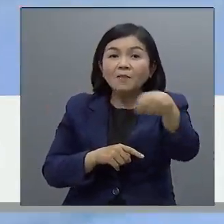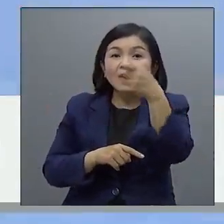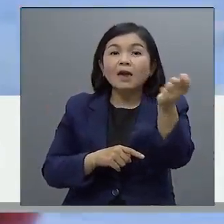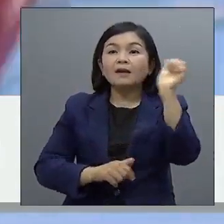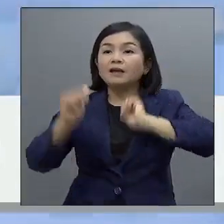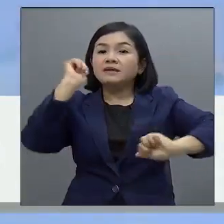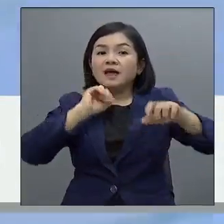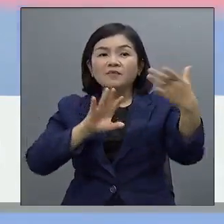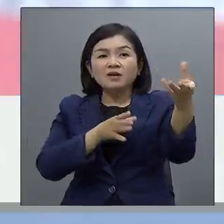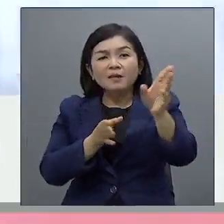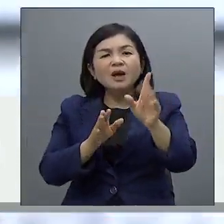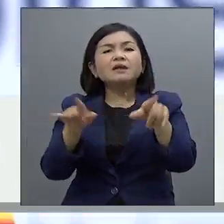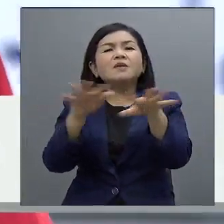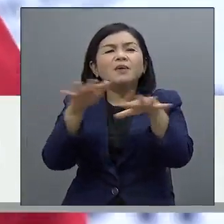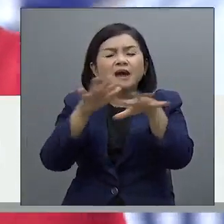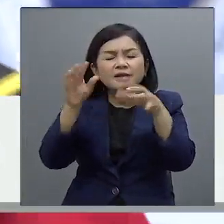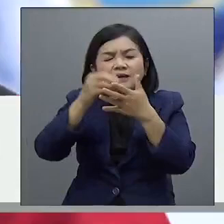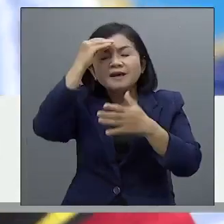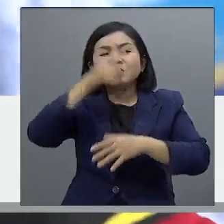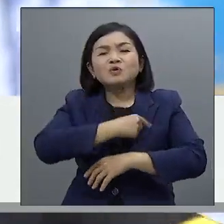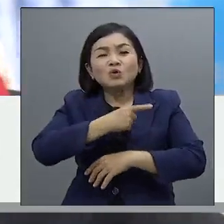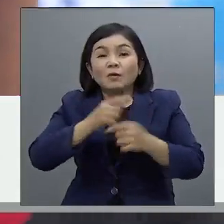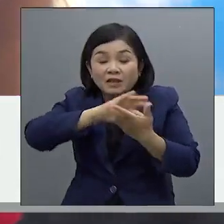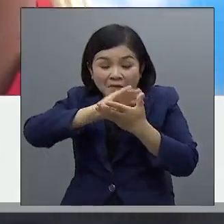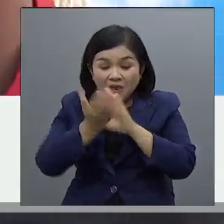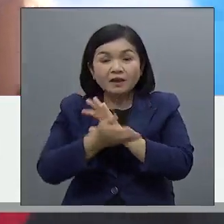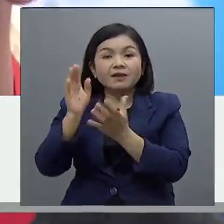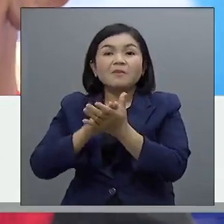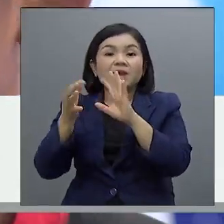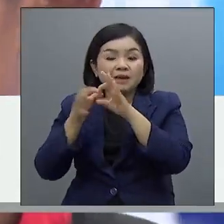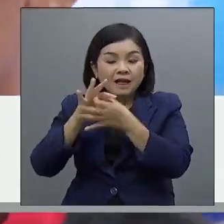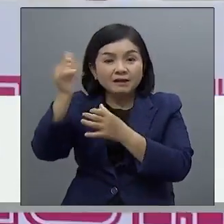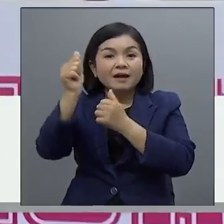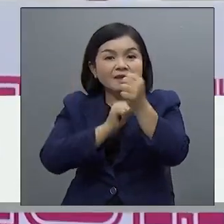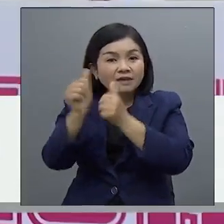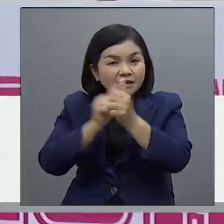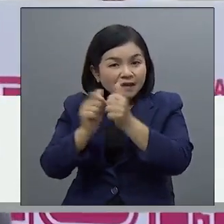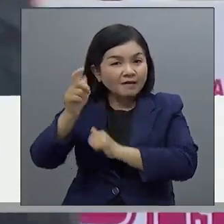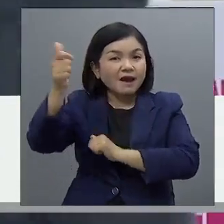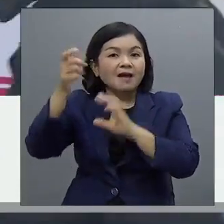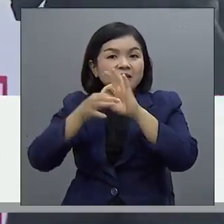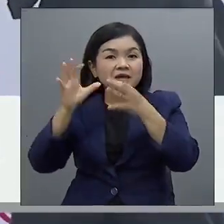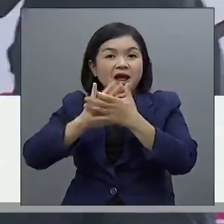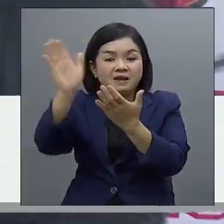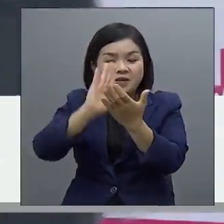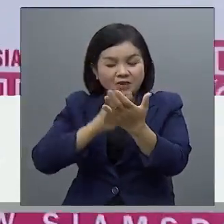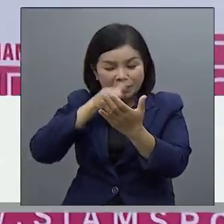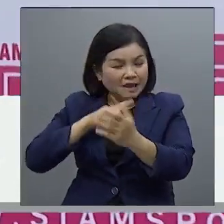ายรำในวิชาพละศึกษาที่พวกเขาชื่นชอบครับจะกลายมาเป็นกีฬาและได้แข่งขันในระดับมหกรรมกีฬาใหญ่ระดับประเทศแบบ